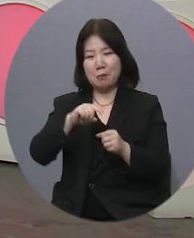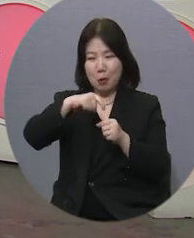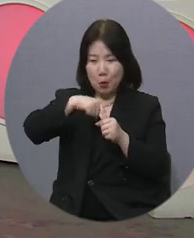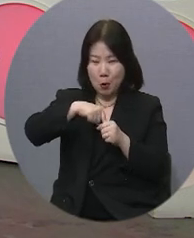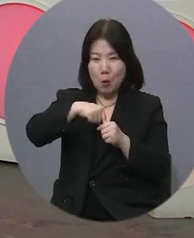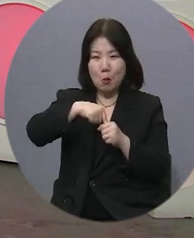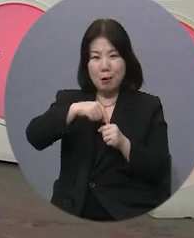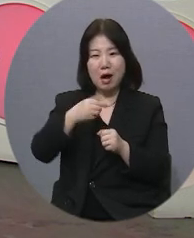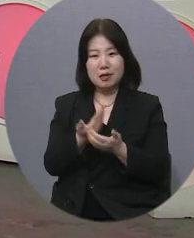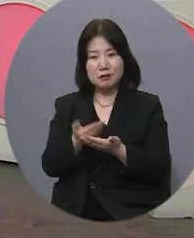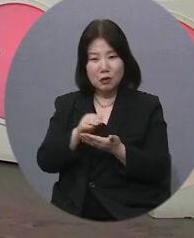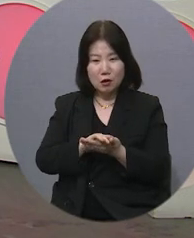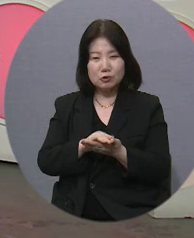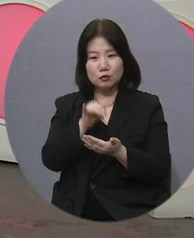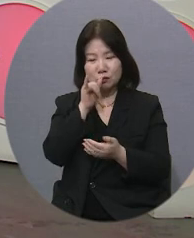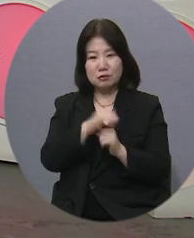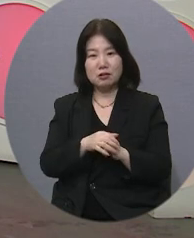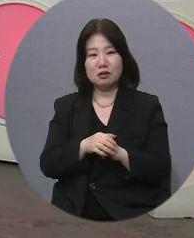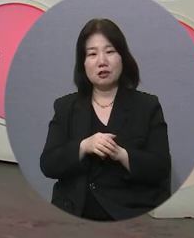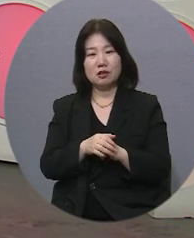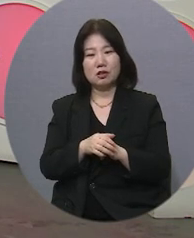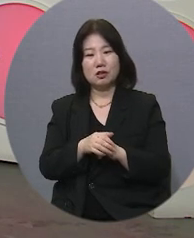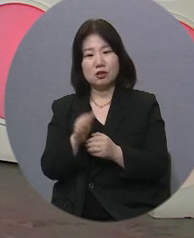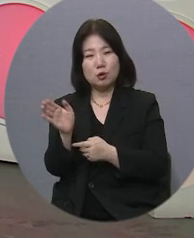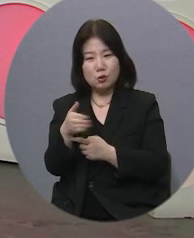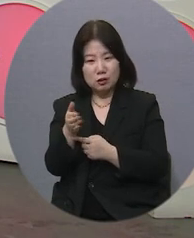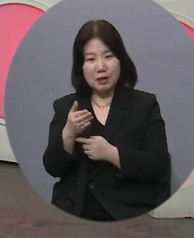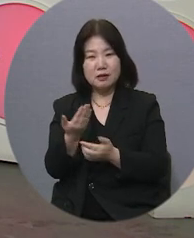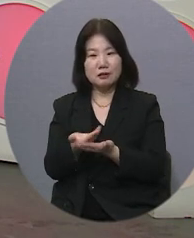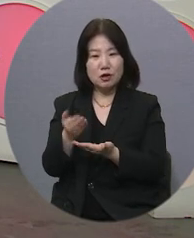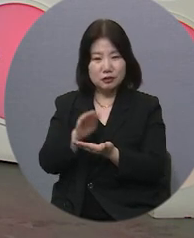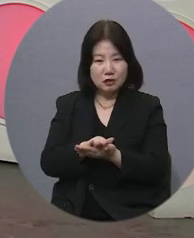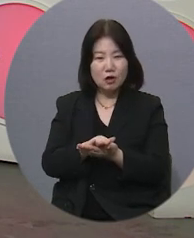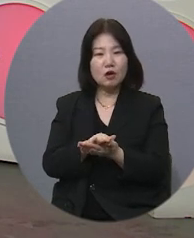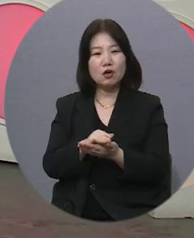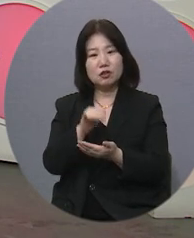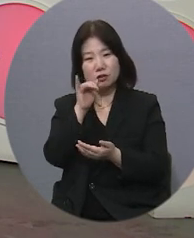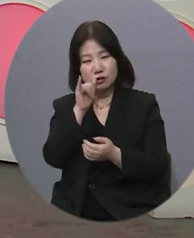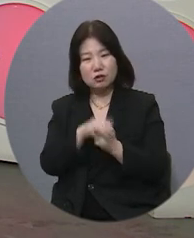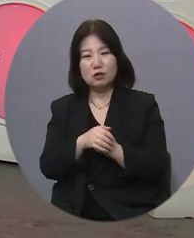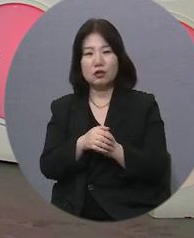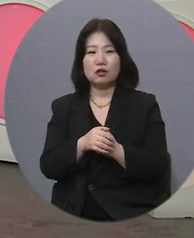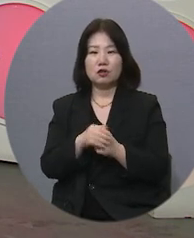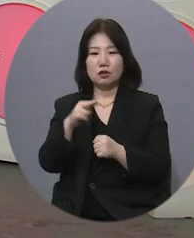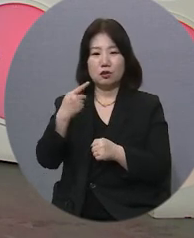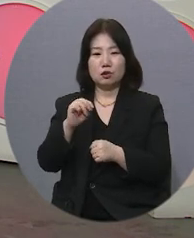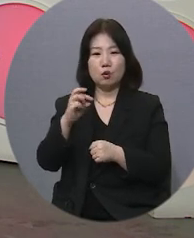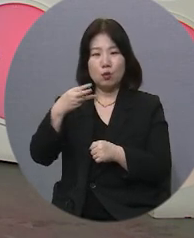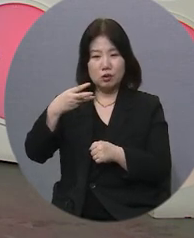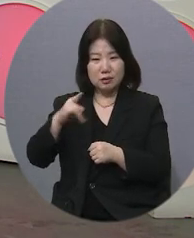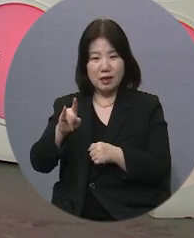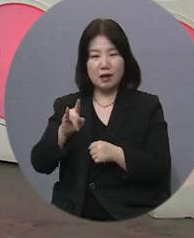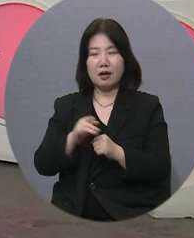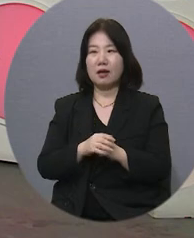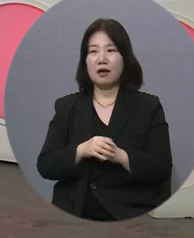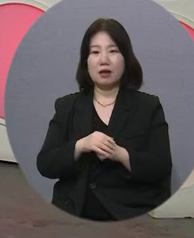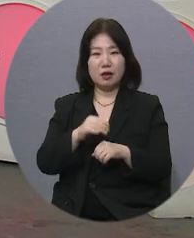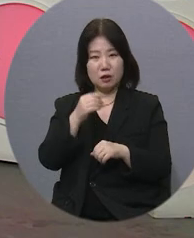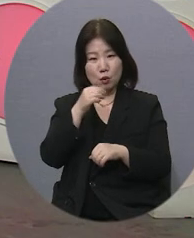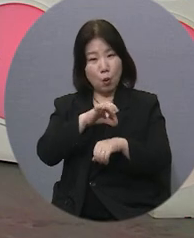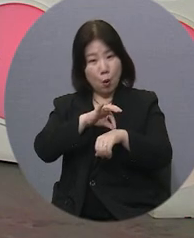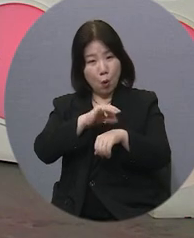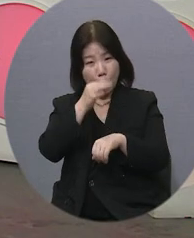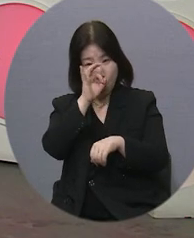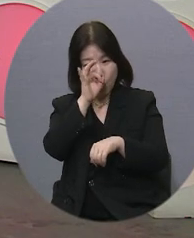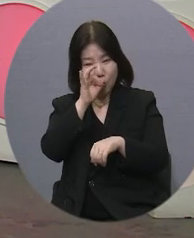김치전 있잖아. 뭐지? 그 생선전이랑 그렇죠. 동태전. 호박전이랑 그 동태전. 저는 동그랑땡 좋아해요. 개인적으로. 동그랑땡. 그러니까